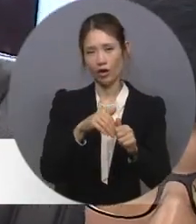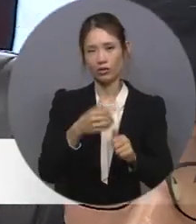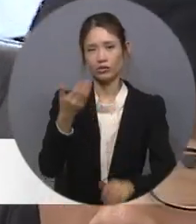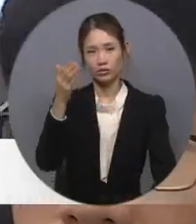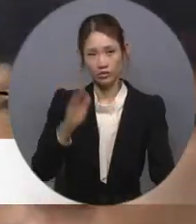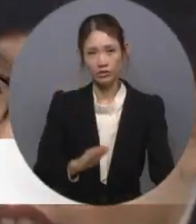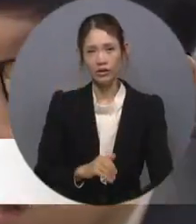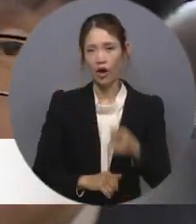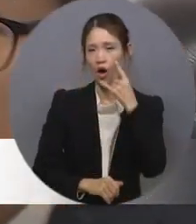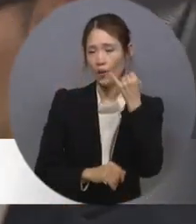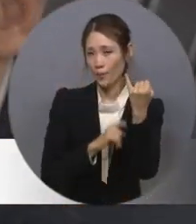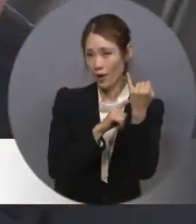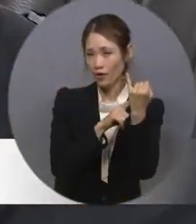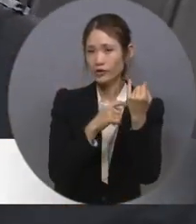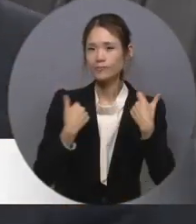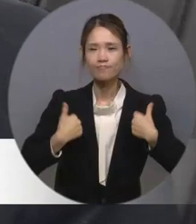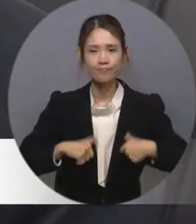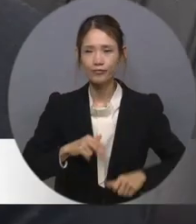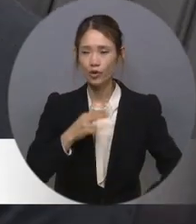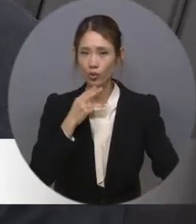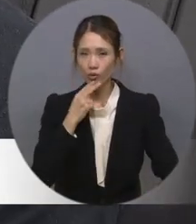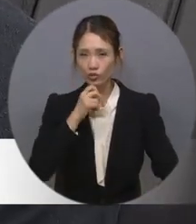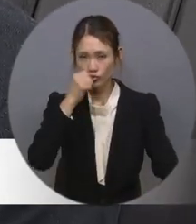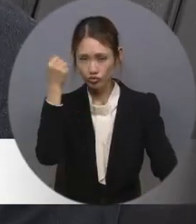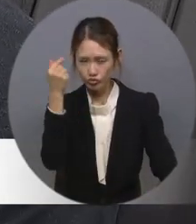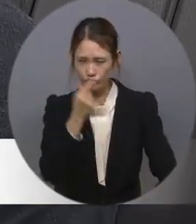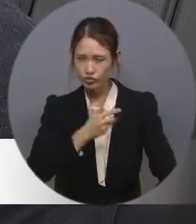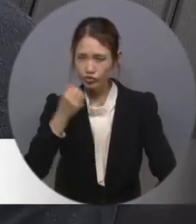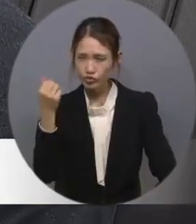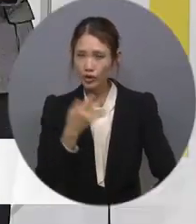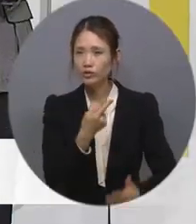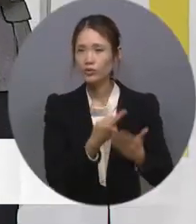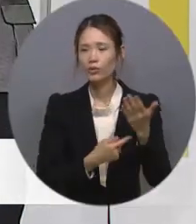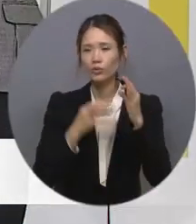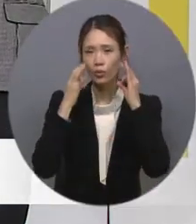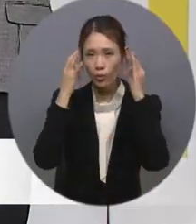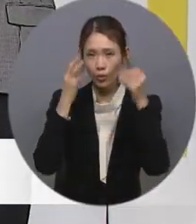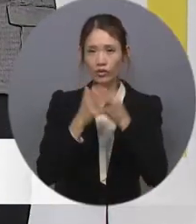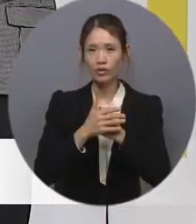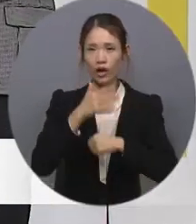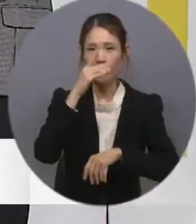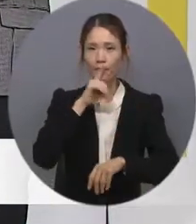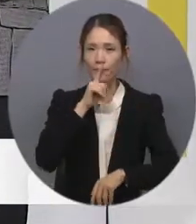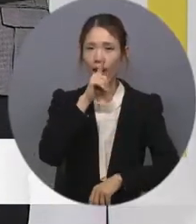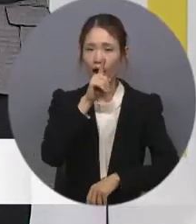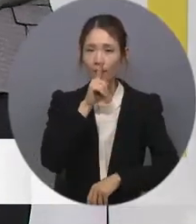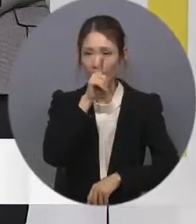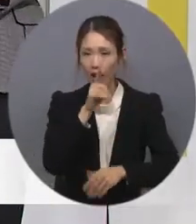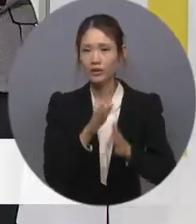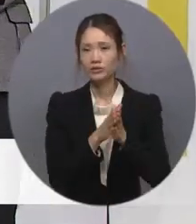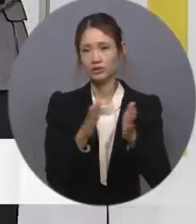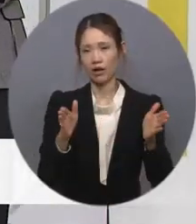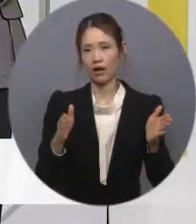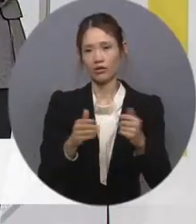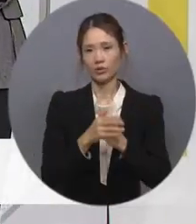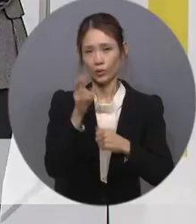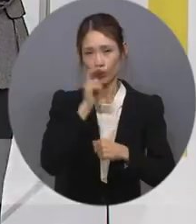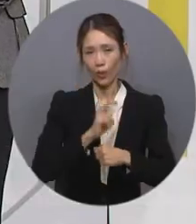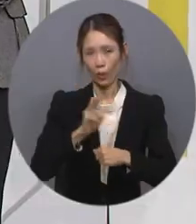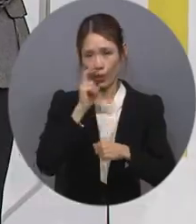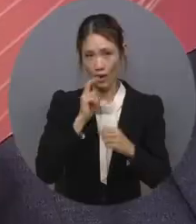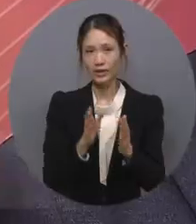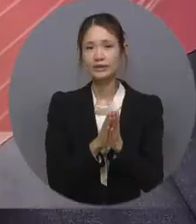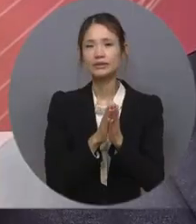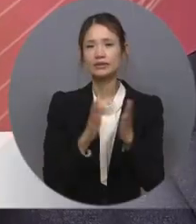그의 어머니는 포기하지 않았고 수차례에 걸친 수술과 노력 끝에 말문이 열리기 시작하며 노래를 시작하게